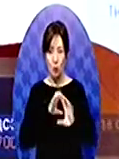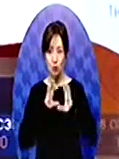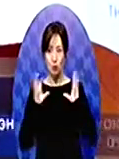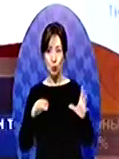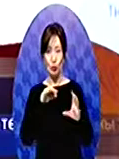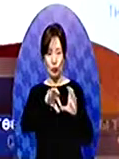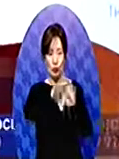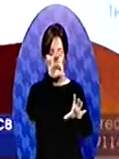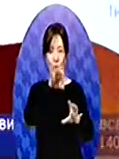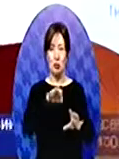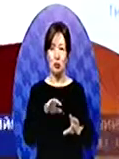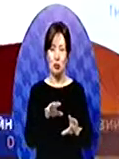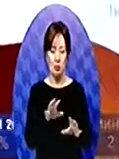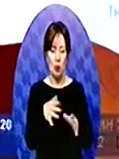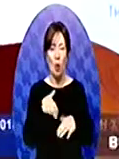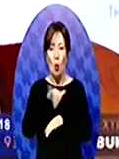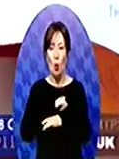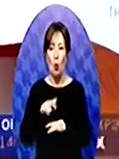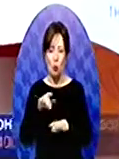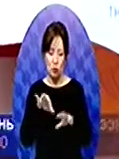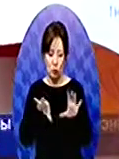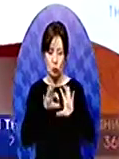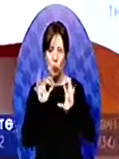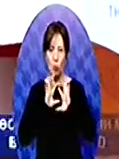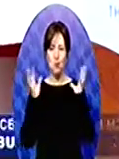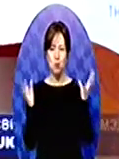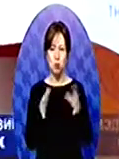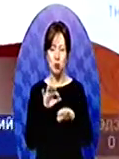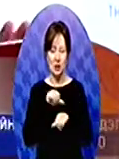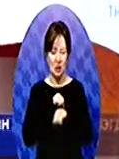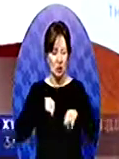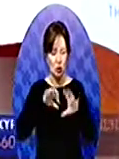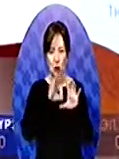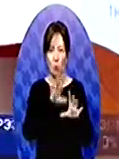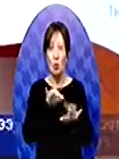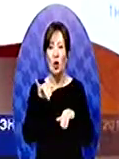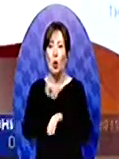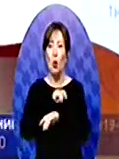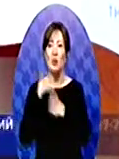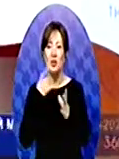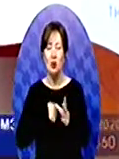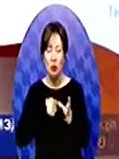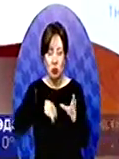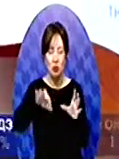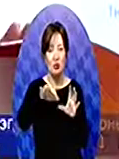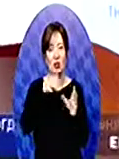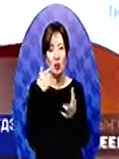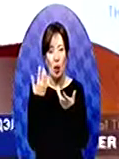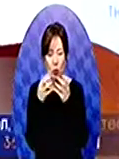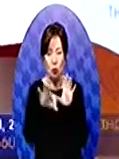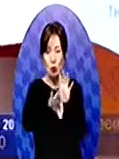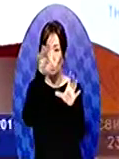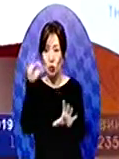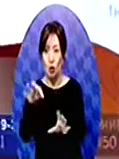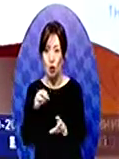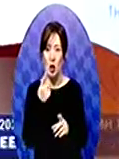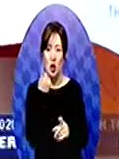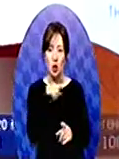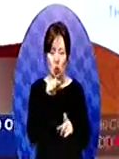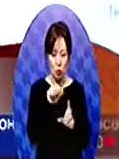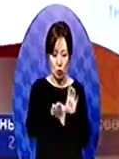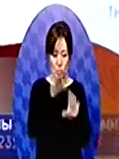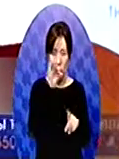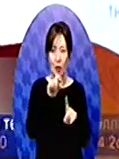улсын их хурлын өргөтгсөн хуралдаанаас сонгодог болох, нэг удаа өдрүүлэн сонгодог байсныг зөвхөн нэг удаа сонгохоор өөрчлөх